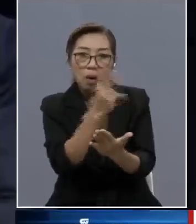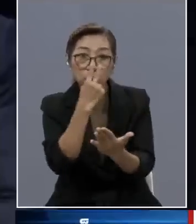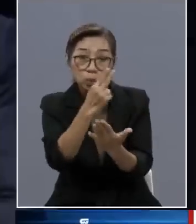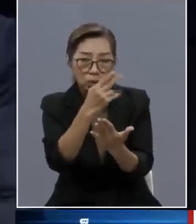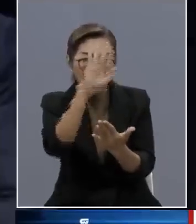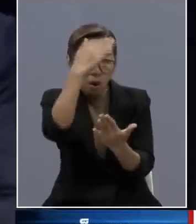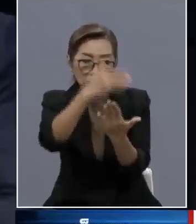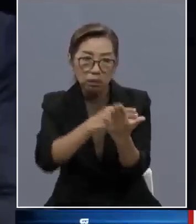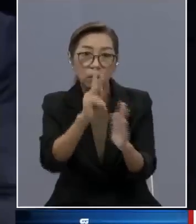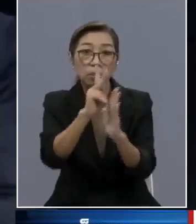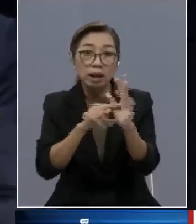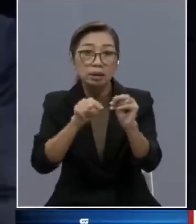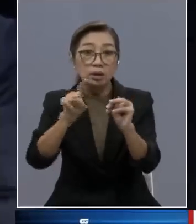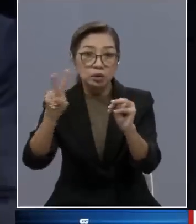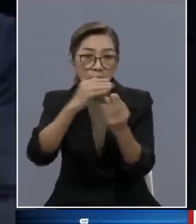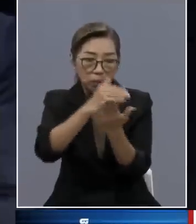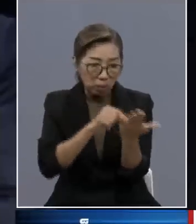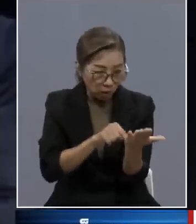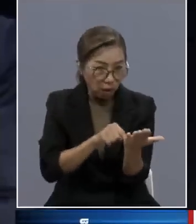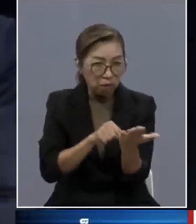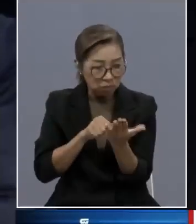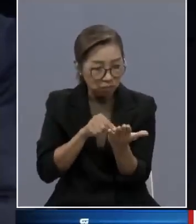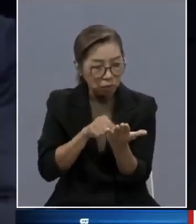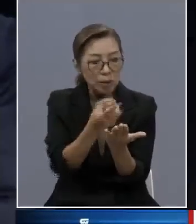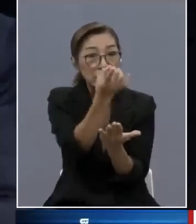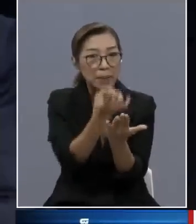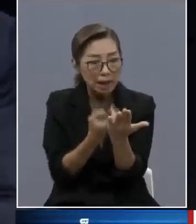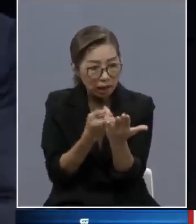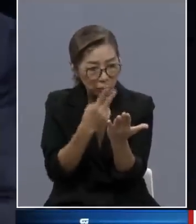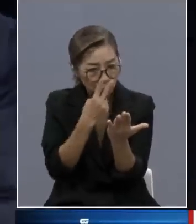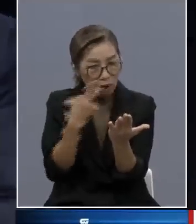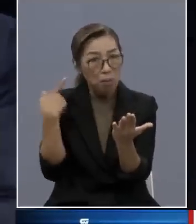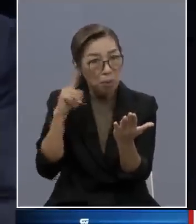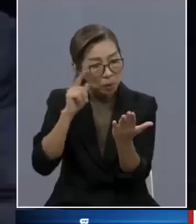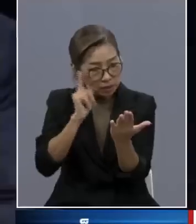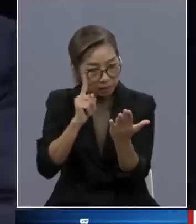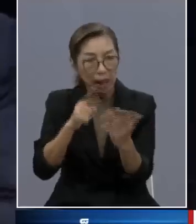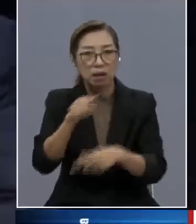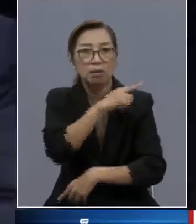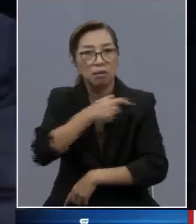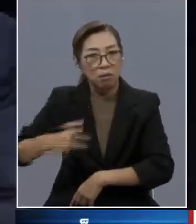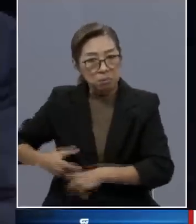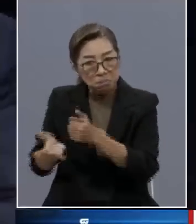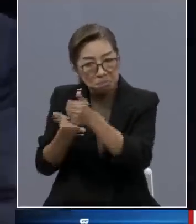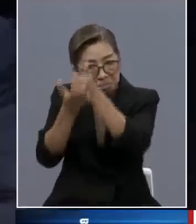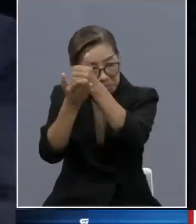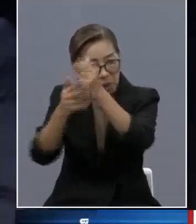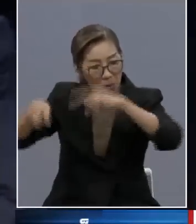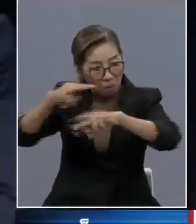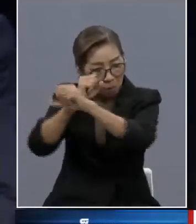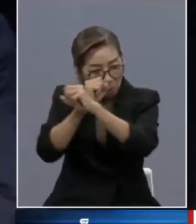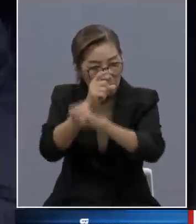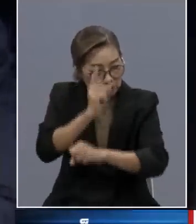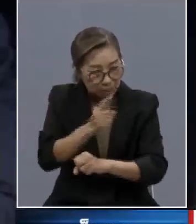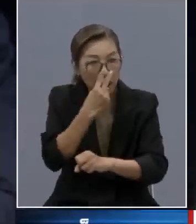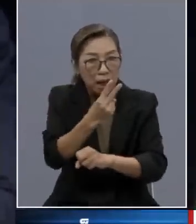จริงในกฎหมายและข้อเท็จจริงที่เสนอมาว่าจะทำในสิ่งที่เป็นประโยชน์เทิดทูนสถาบันปกป้องคุ้มครองแล้วก็ต้องไ